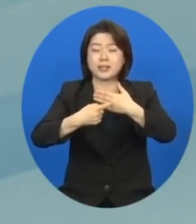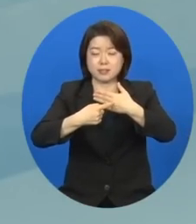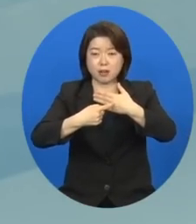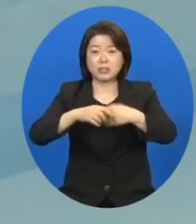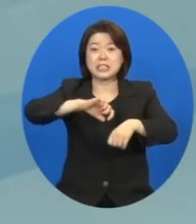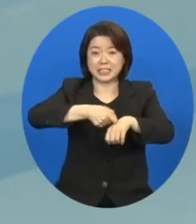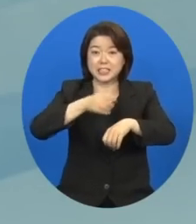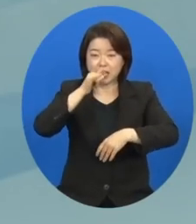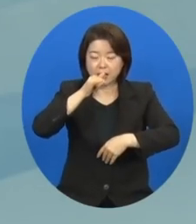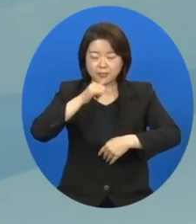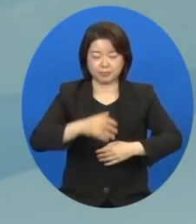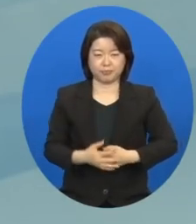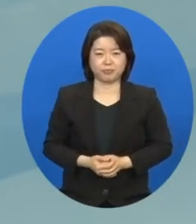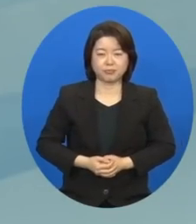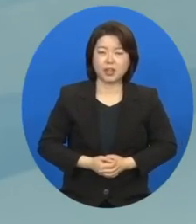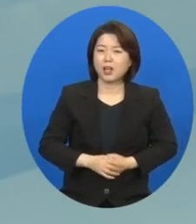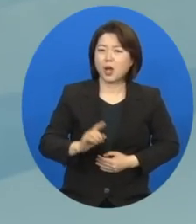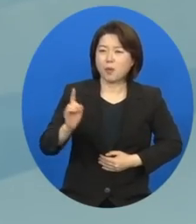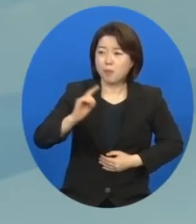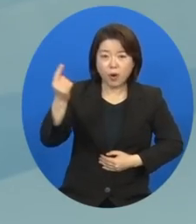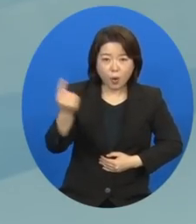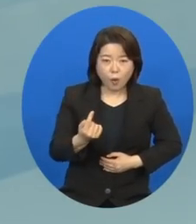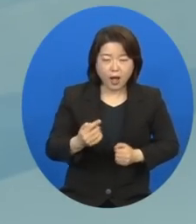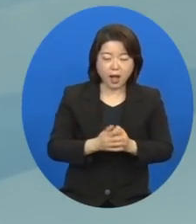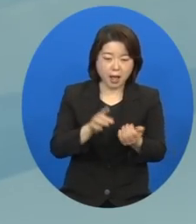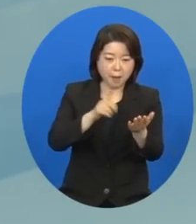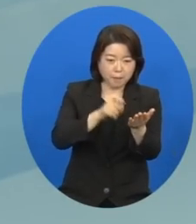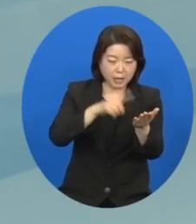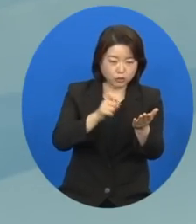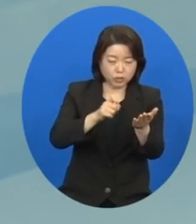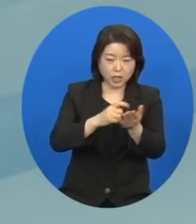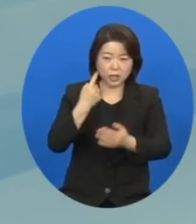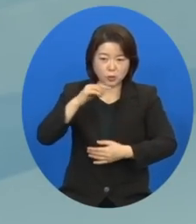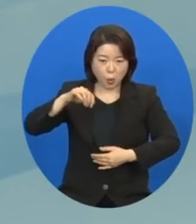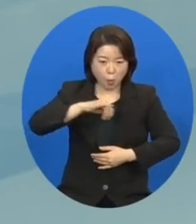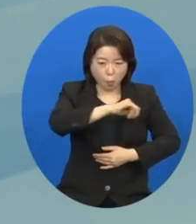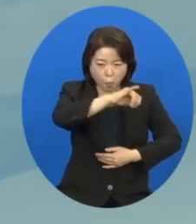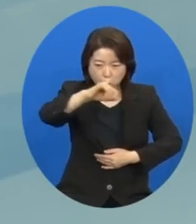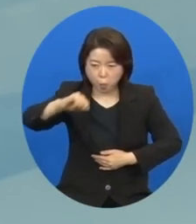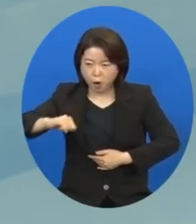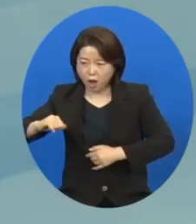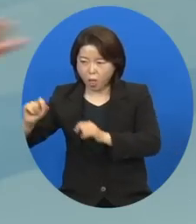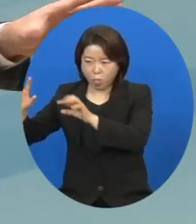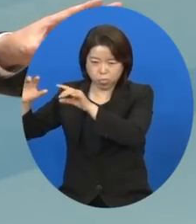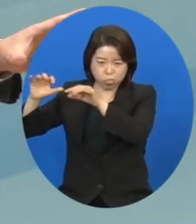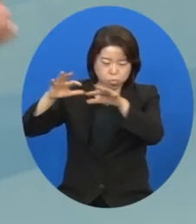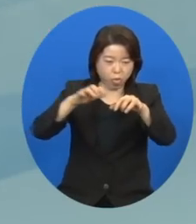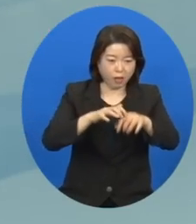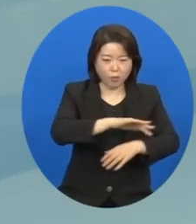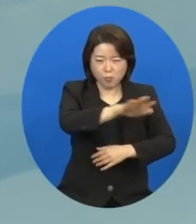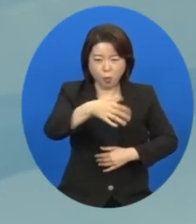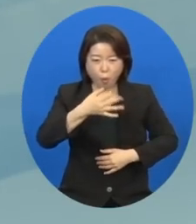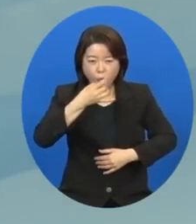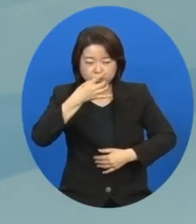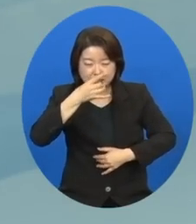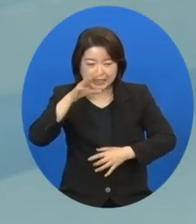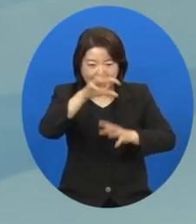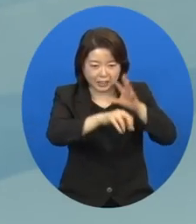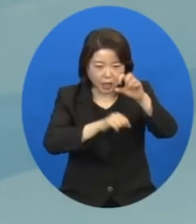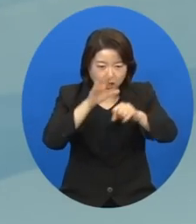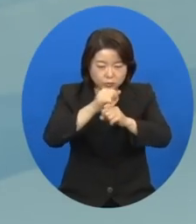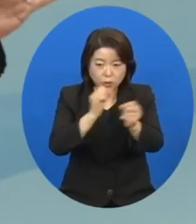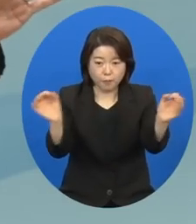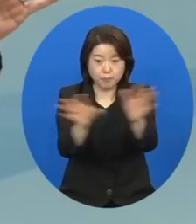그러니까 지금 이들에게는 어떤 징계가 왔냐면 메뚜기 떼와 황충과 팥중이 떼가 와서 모든 곡식을 다 갉아먹었어요. 그것이 1년이